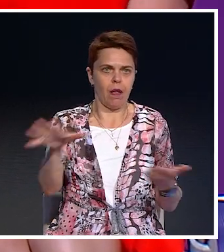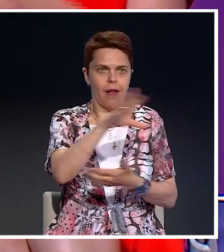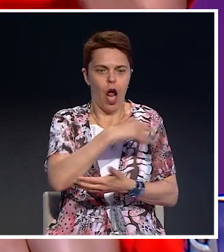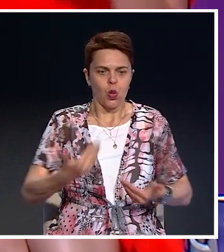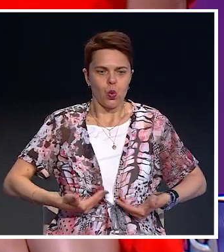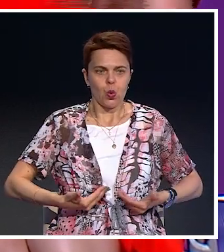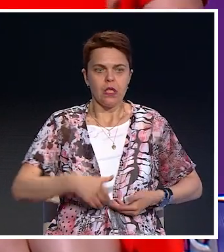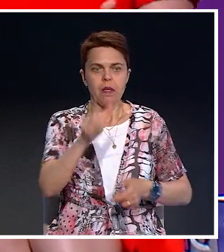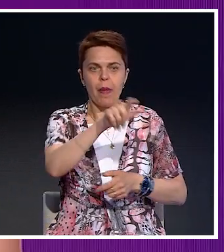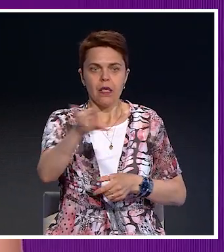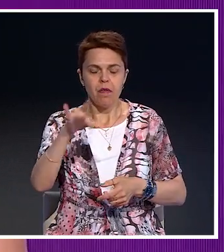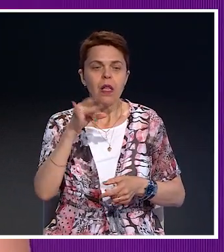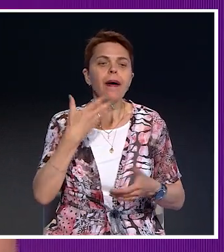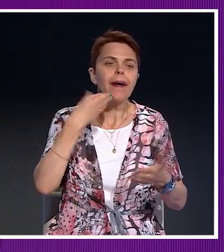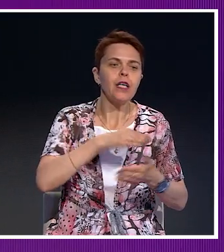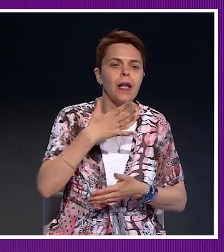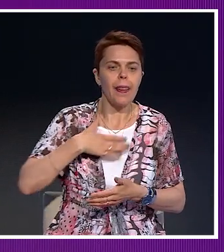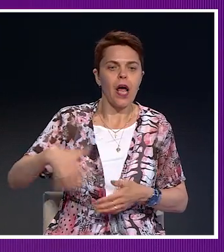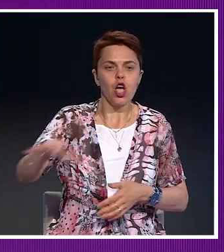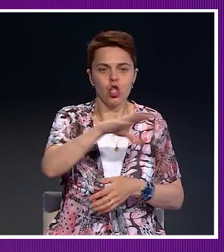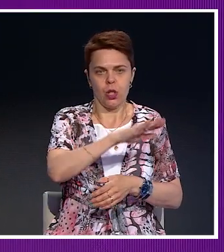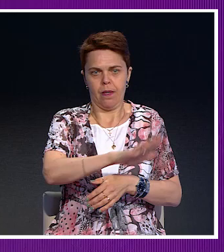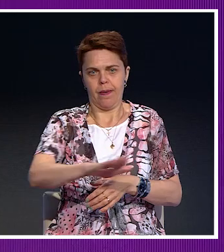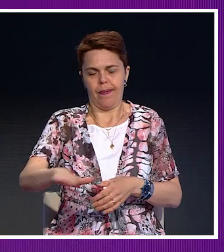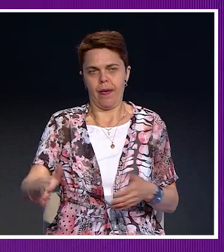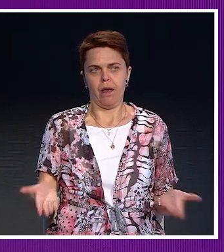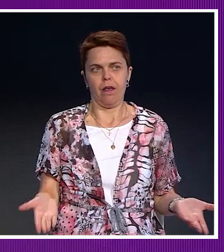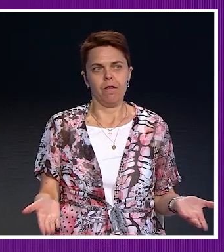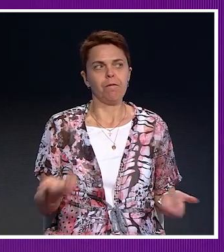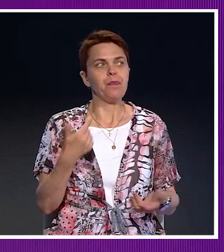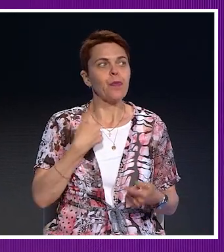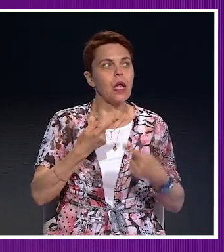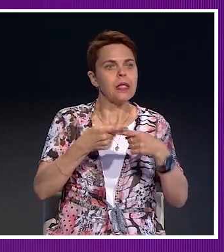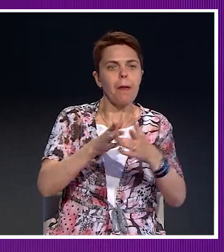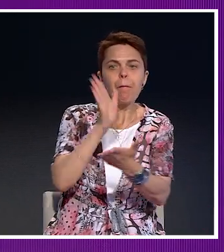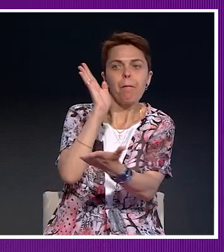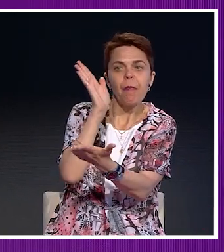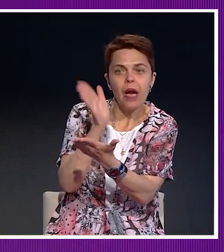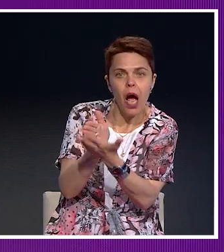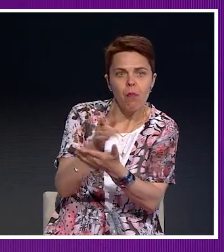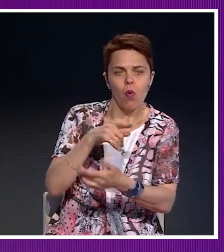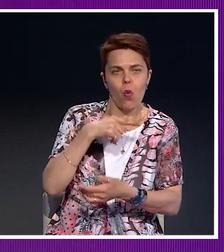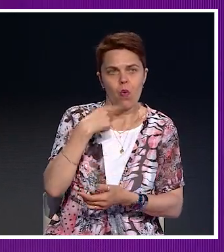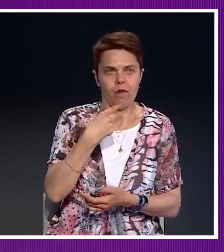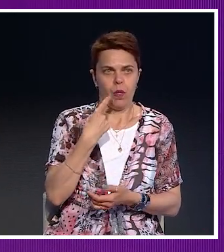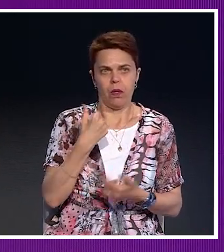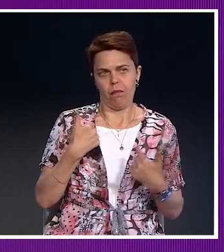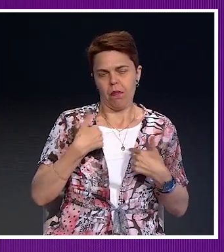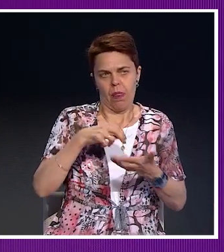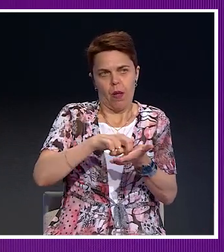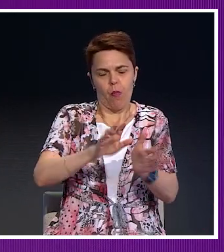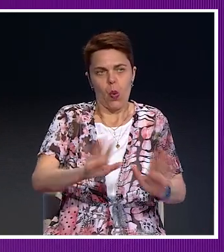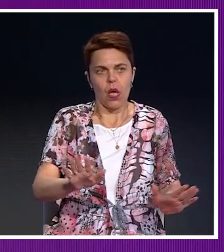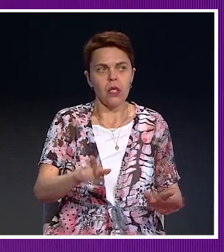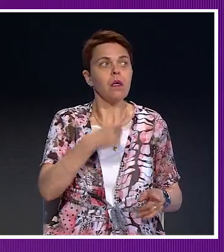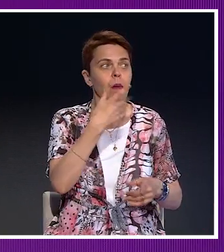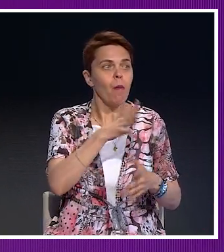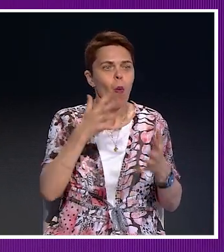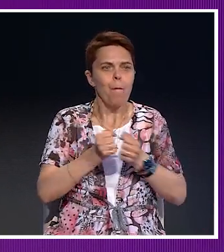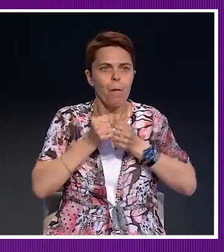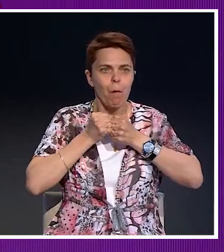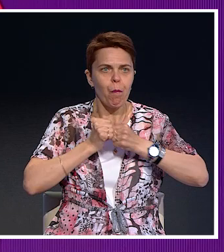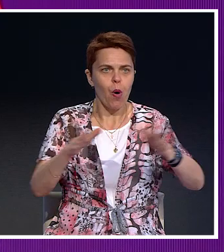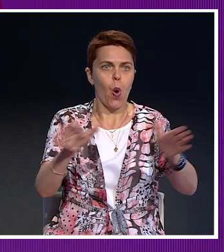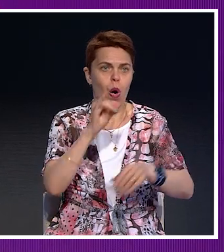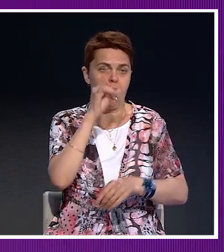для суспільства, це краще для наших дітей. Так, і я переконана, що якщо про це прямо говорити і не боятися, то ми зможемо досягти прориву в цьому